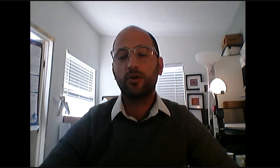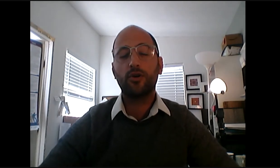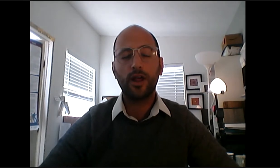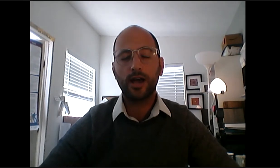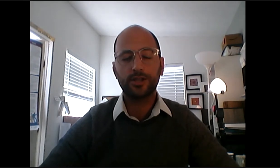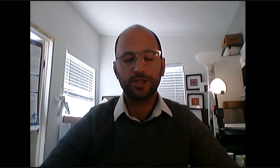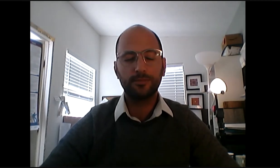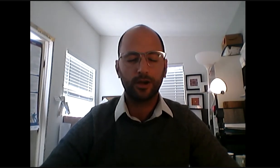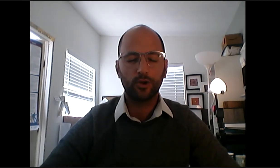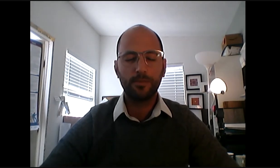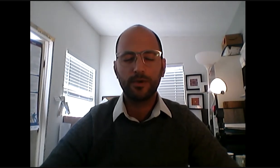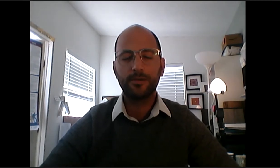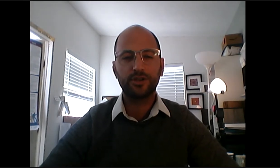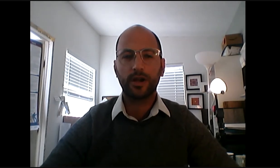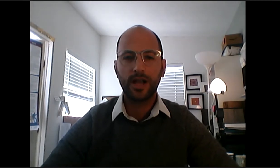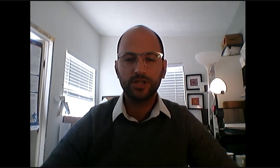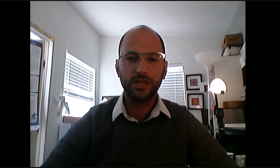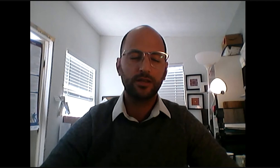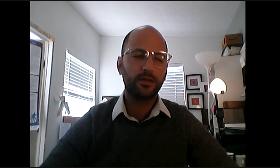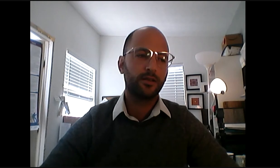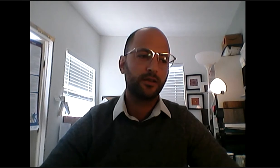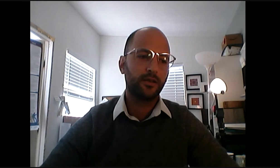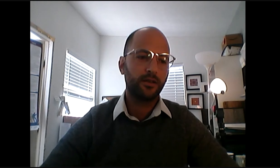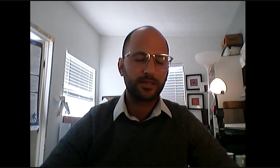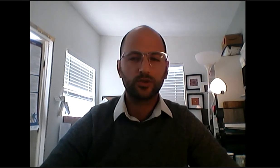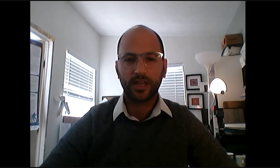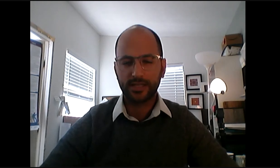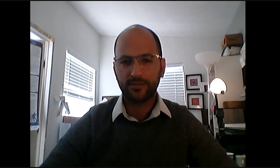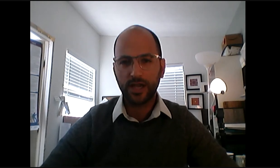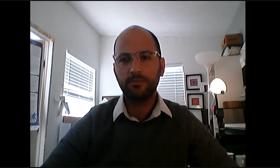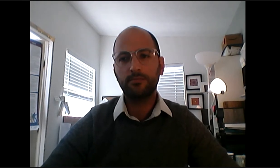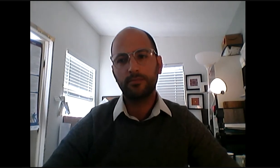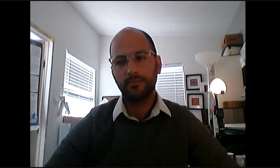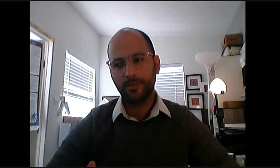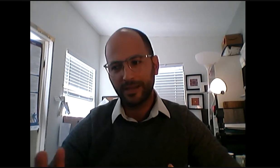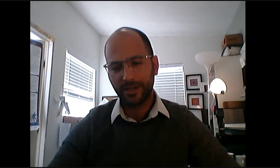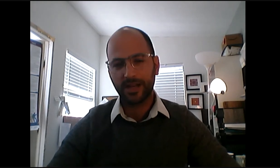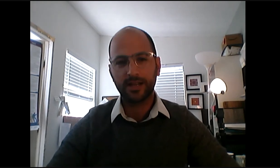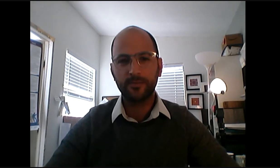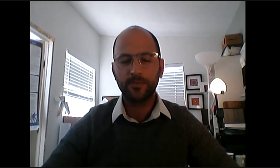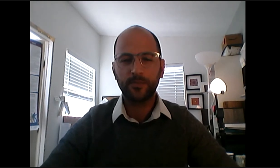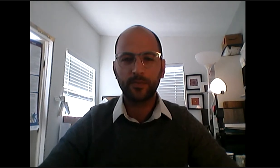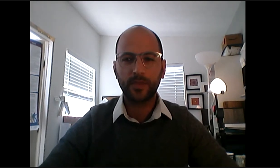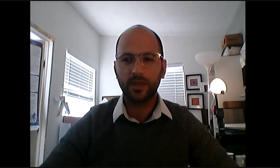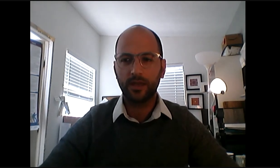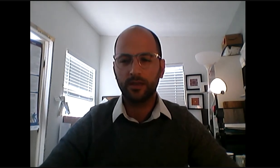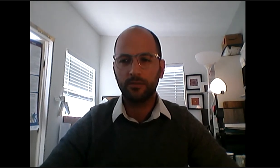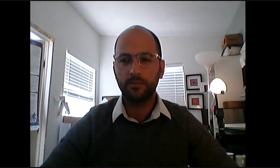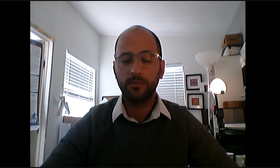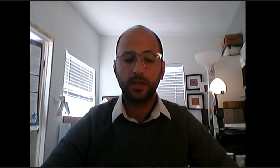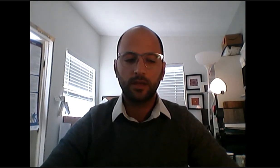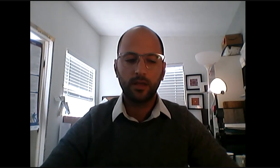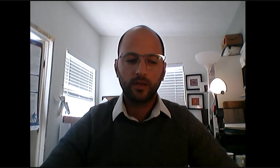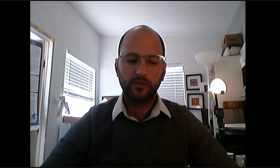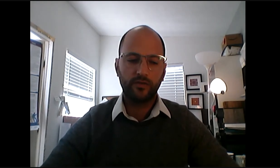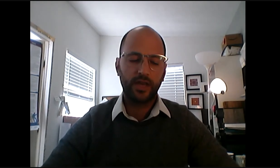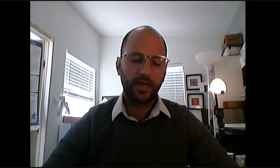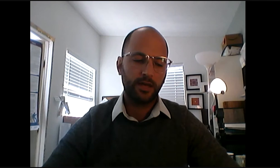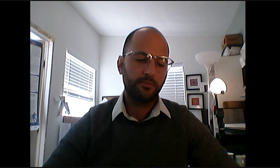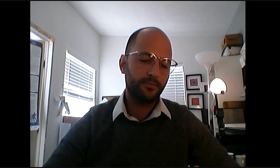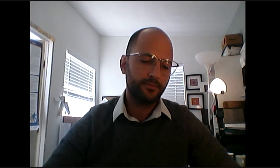דבר כל האנשים הגדולים באמת שפגשתי עשו את הכסף שלהם עם נדלן.